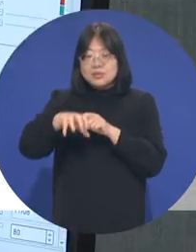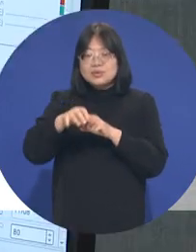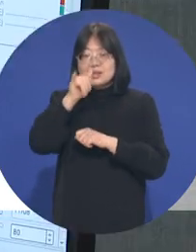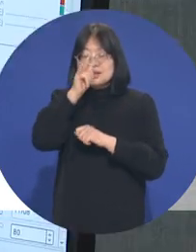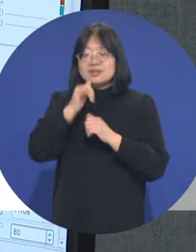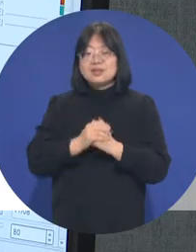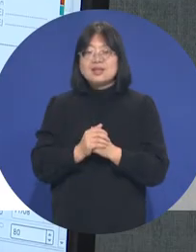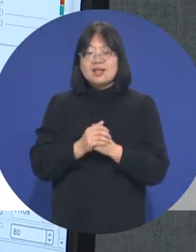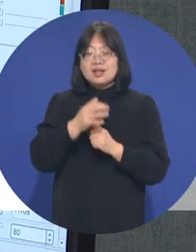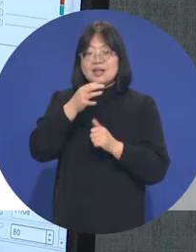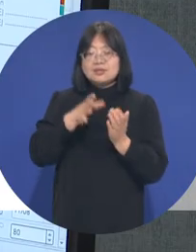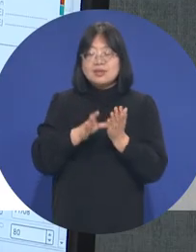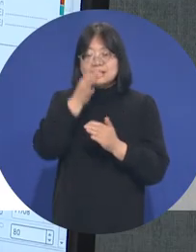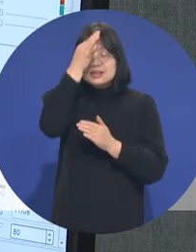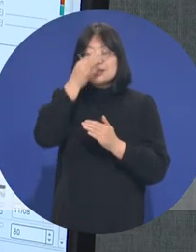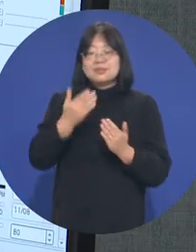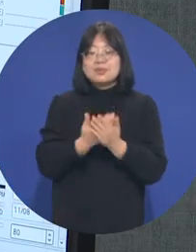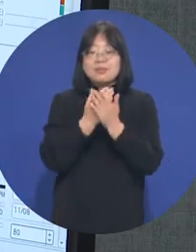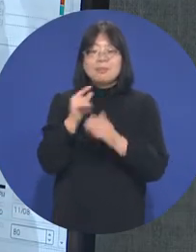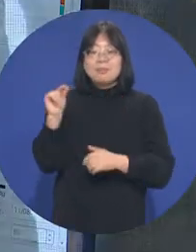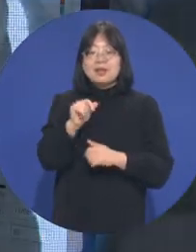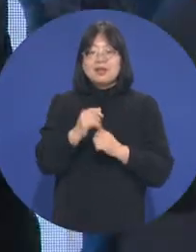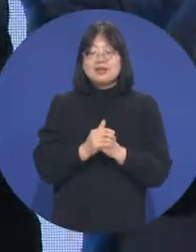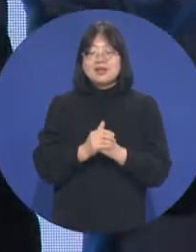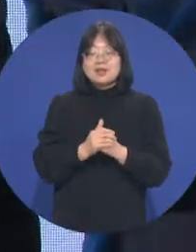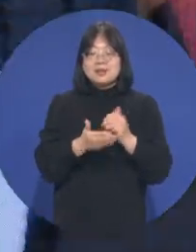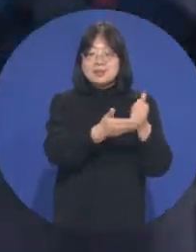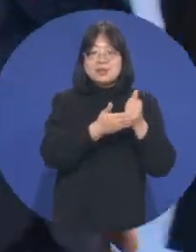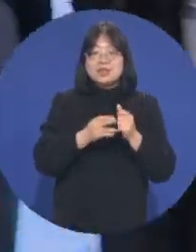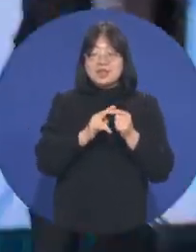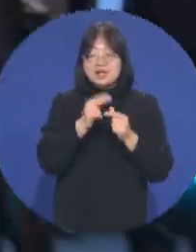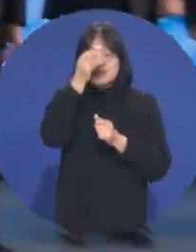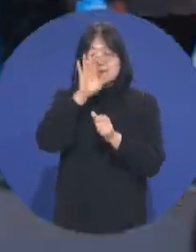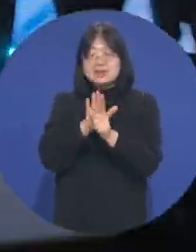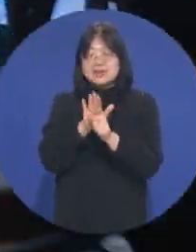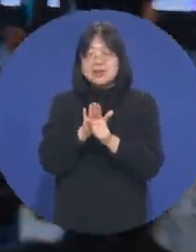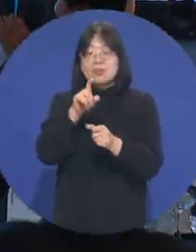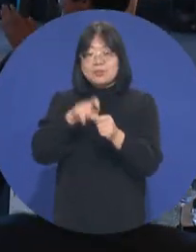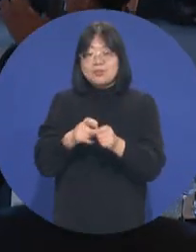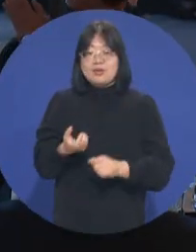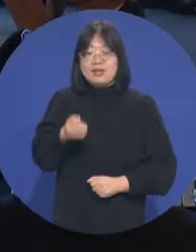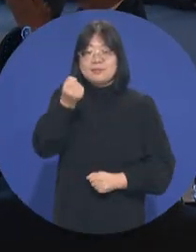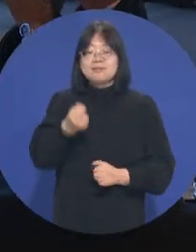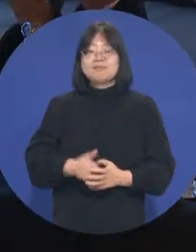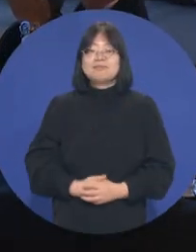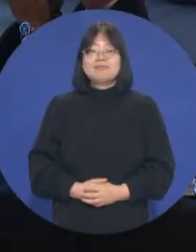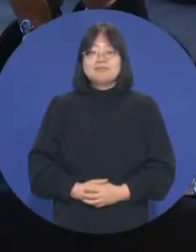제품과 기술 개발을 가속화하면서 고객과의 협업과 기술 지원을 목표로 하고 있습니다.